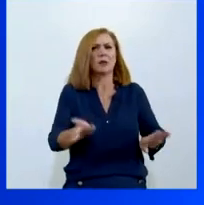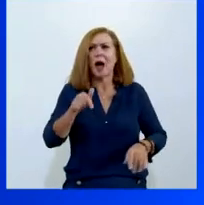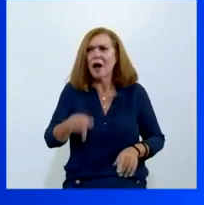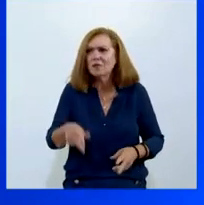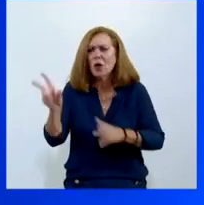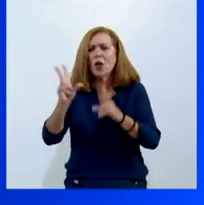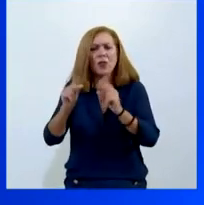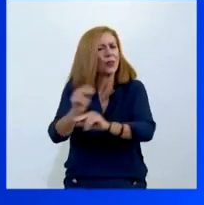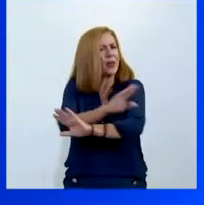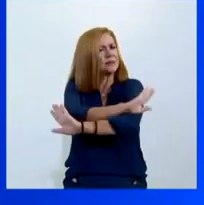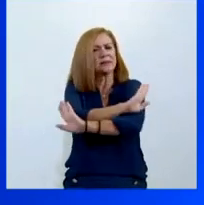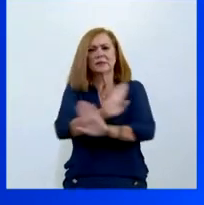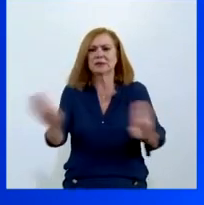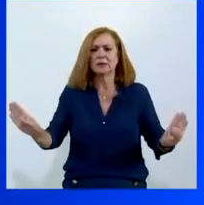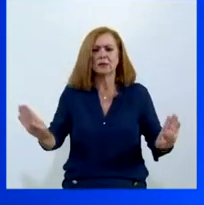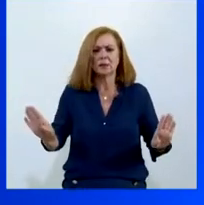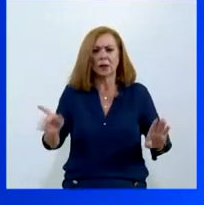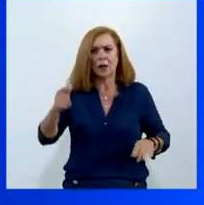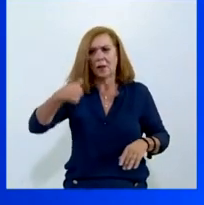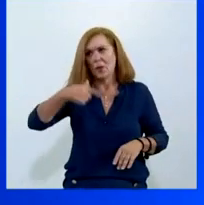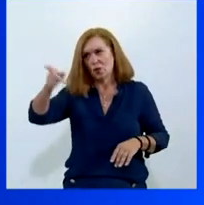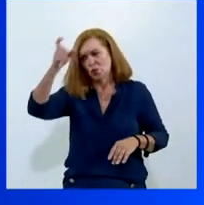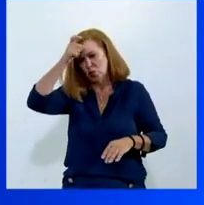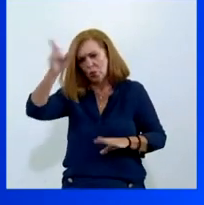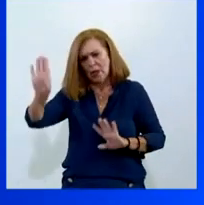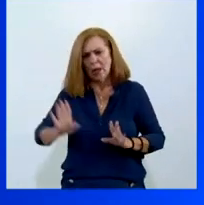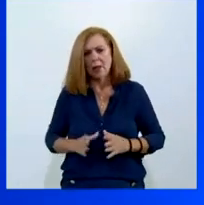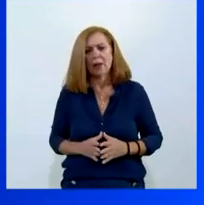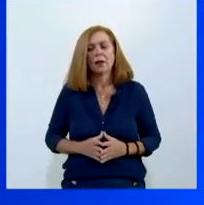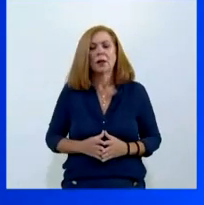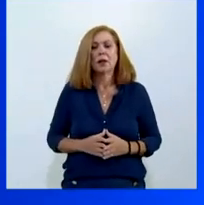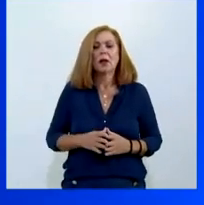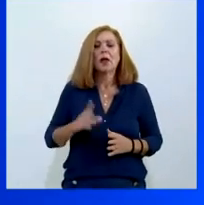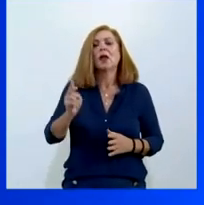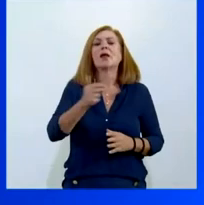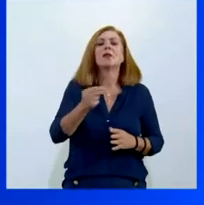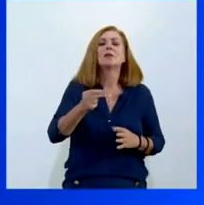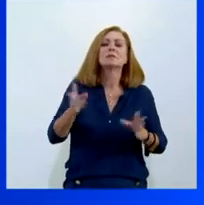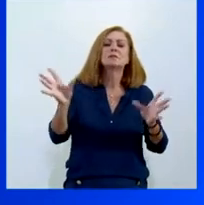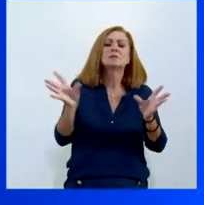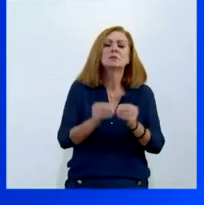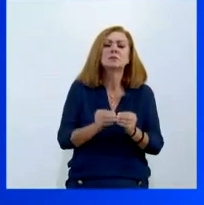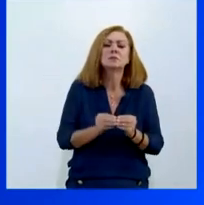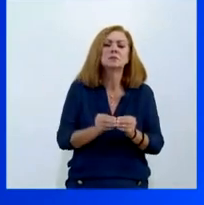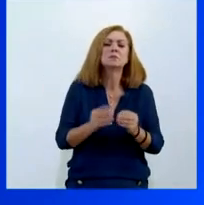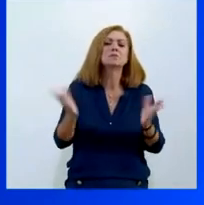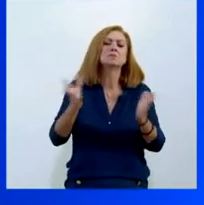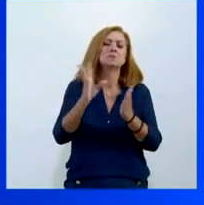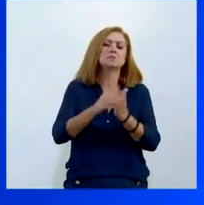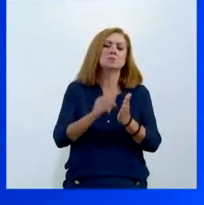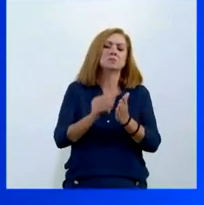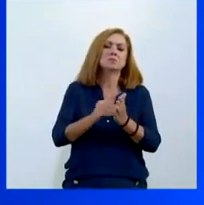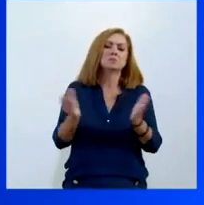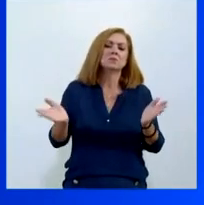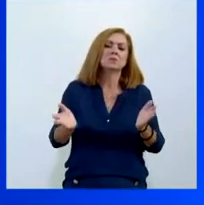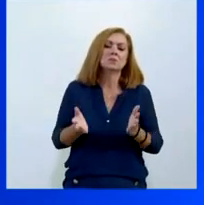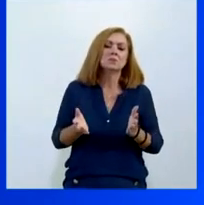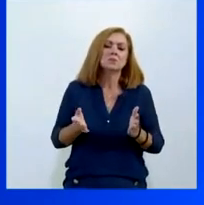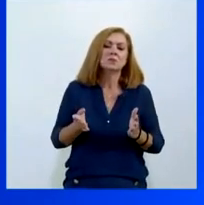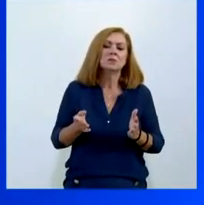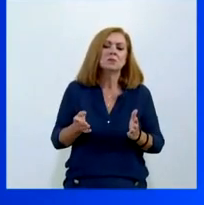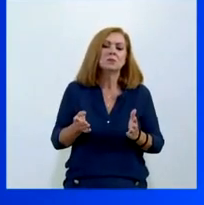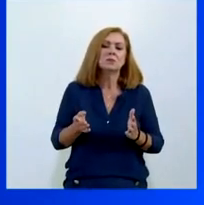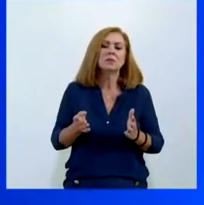οποία κάνουμε με την Τουρκία. Ζητήματα τα οποία έχουν να κάνουν, ας πούμε, με τα νησιά